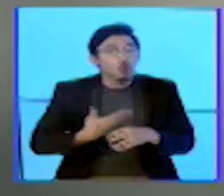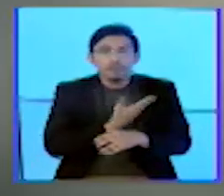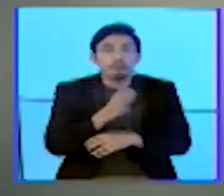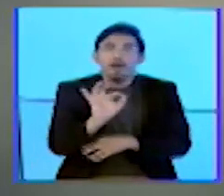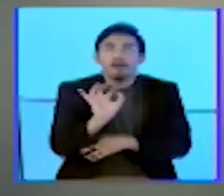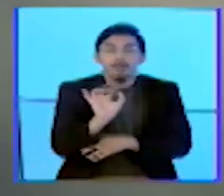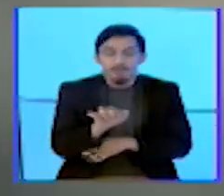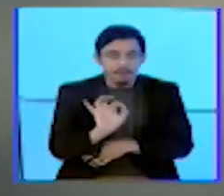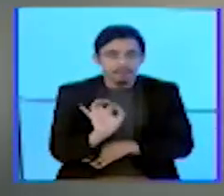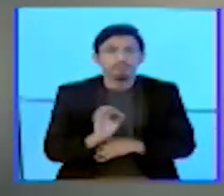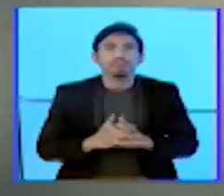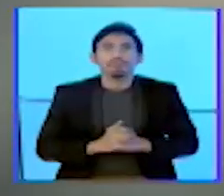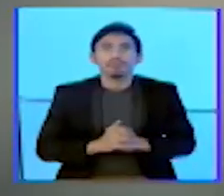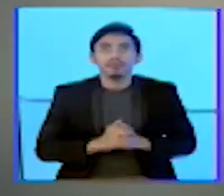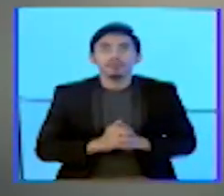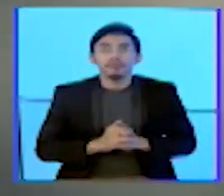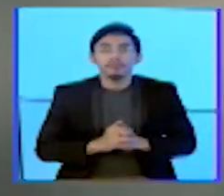akibat peristiwa ini